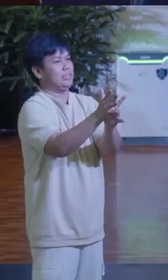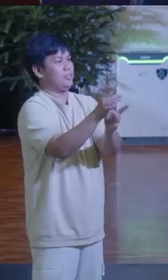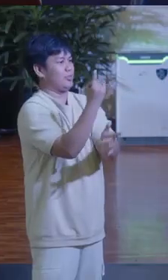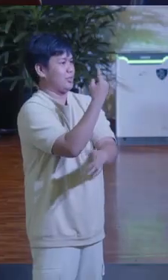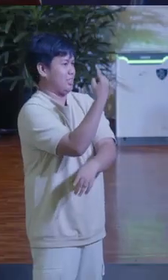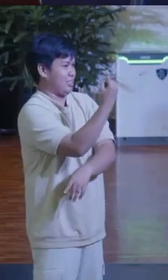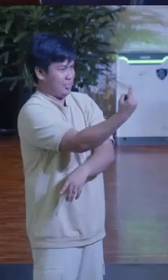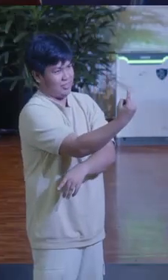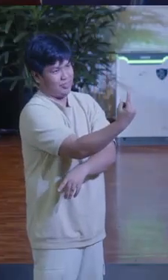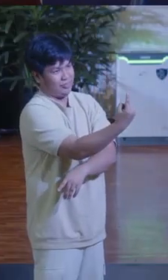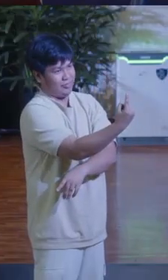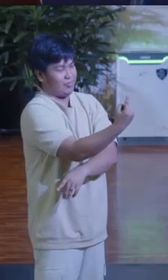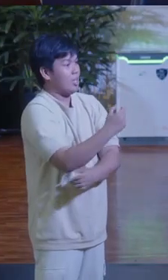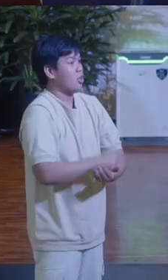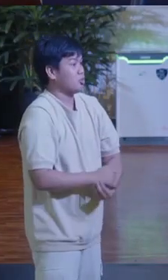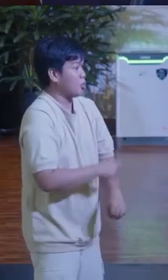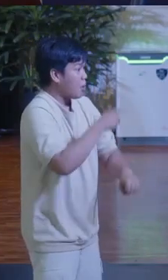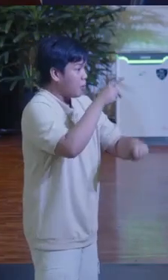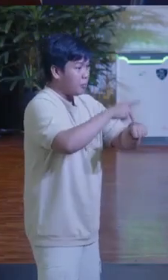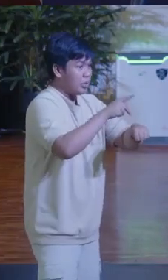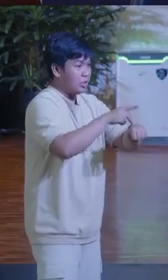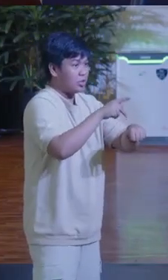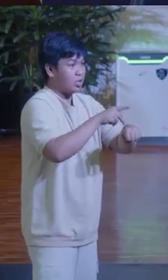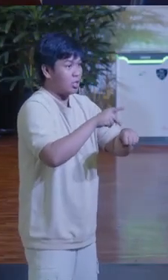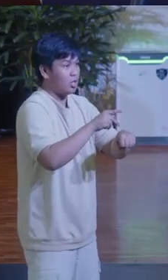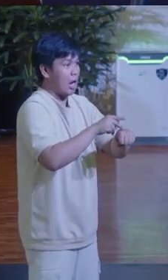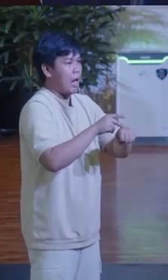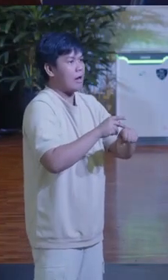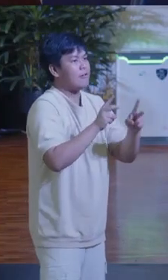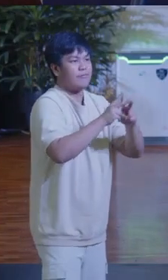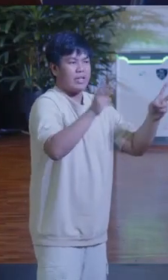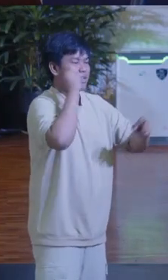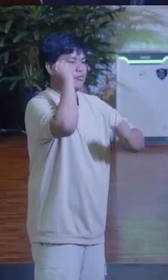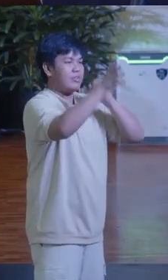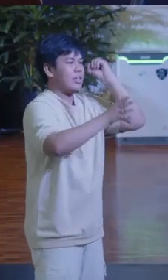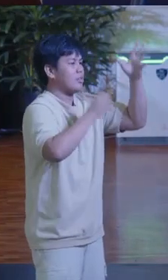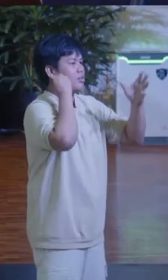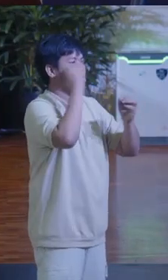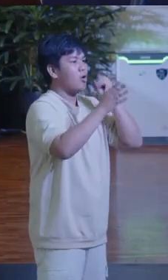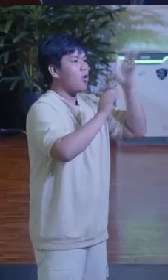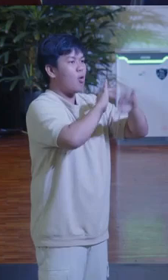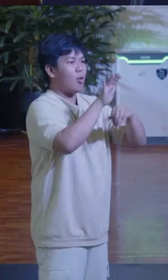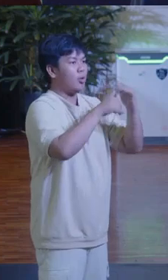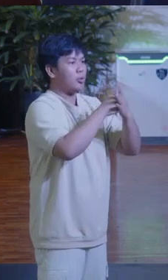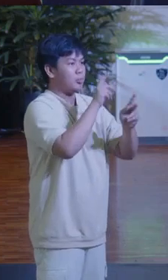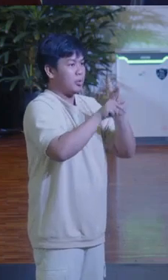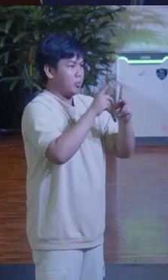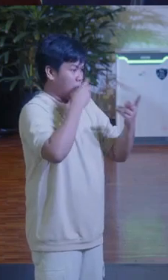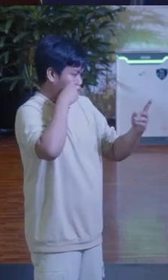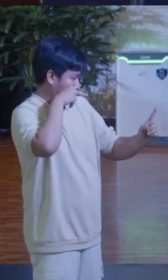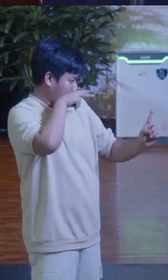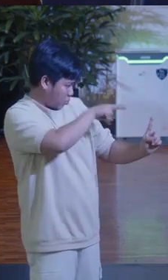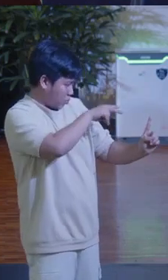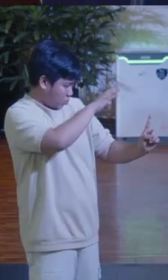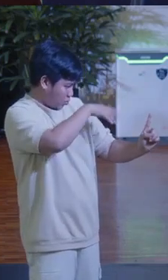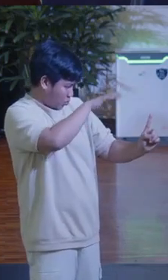So sikat na sikat si Pedro, kaya ang lahat ng kanyang ginagawa, kapansin-pansin. Yan